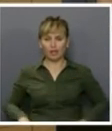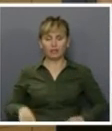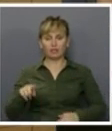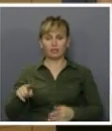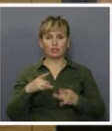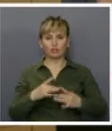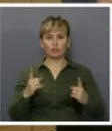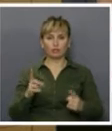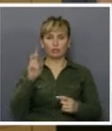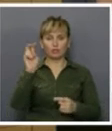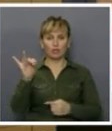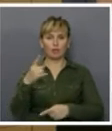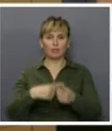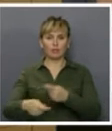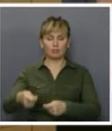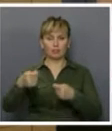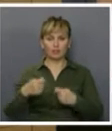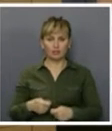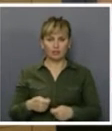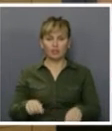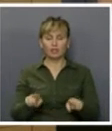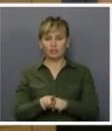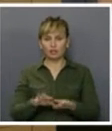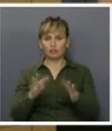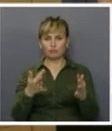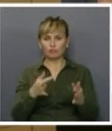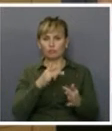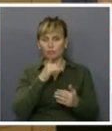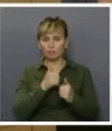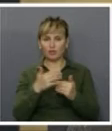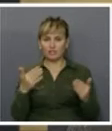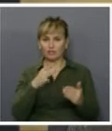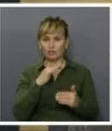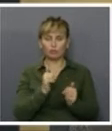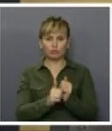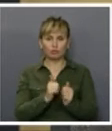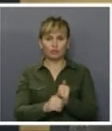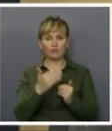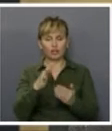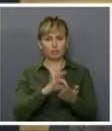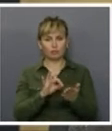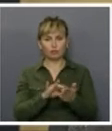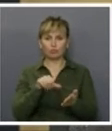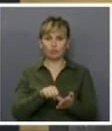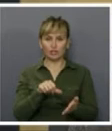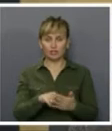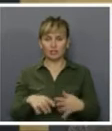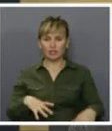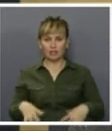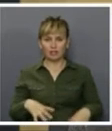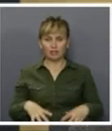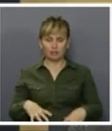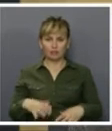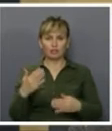на торжество и принесут его обратно. Кстати, между прочим, такие случаи в последнее время очень участились. То есть ваши, в принципе, участники рынка, их